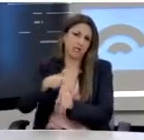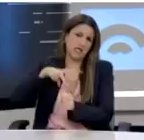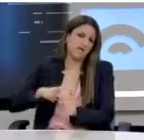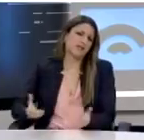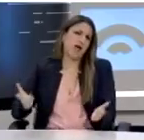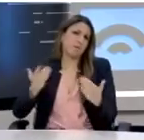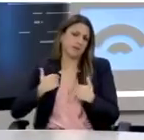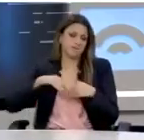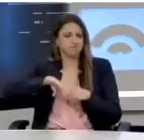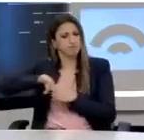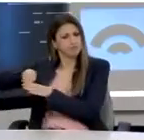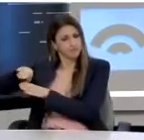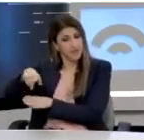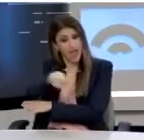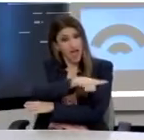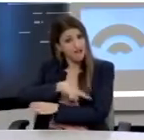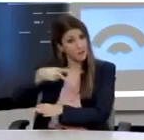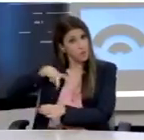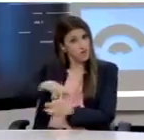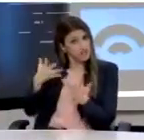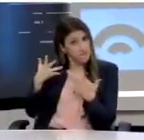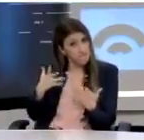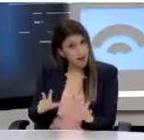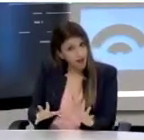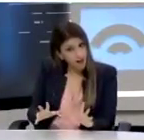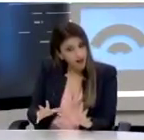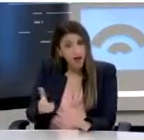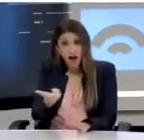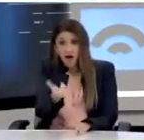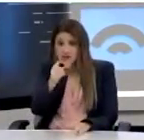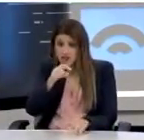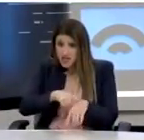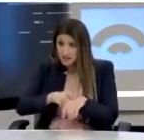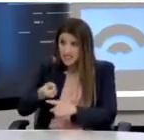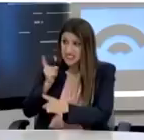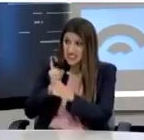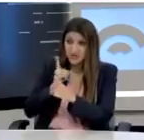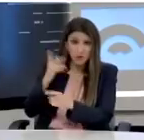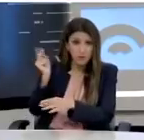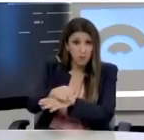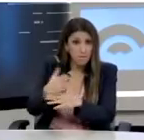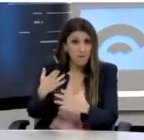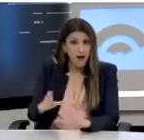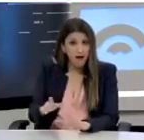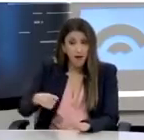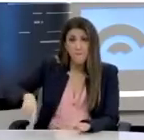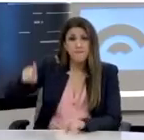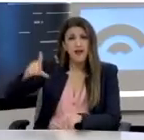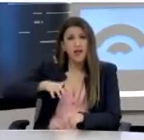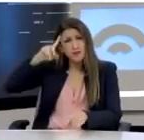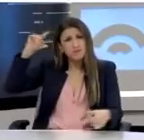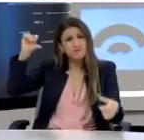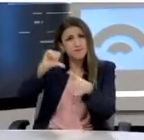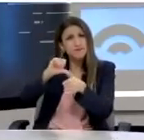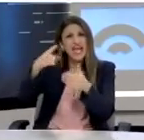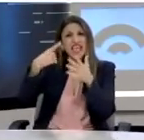Ήτανε με αυτό το κομμάτι της εθνικής κοινής γνώμης, με αυτό το κομμάτι της εθνικής συλλογικής συνείδησης που είχε μείνει στο 92. Δεν είχε παρακολουθήσει